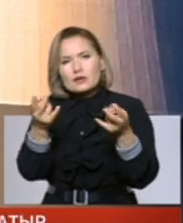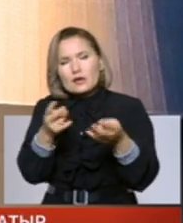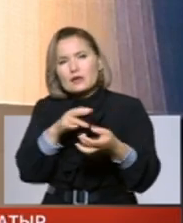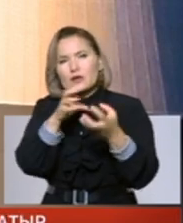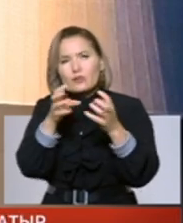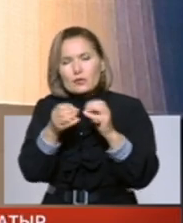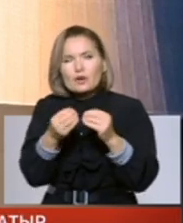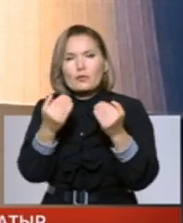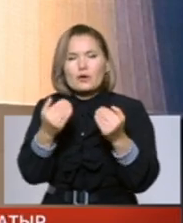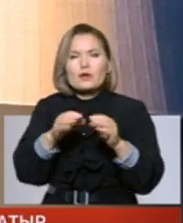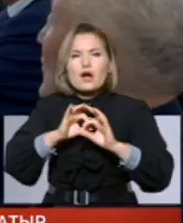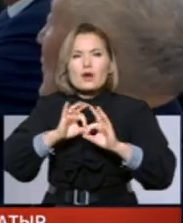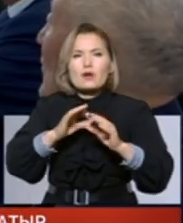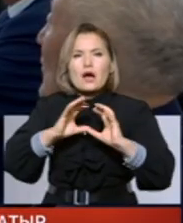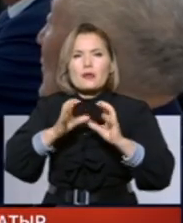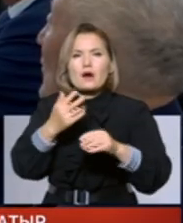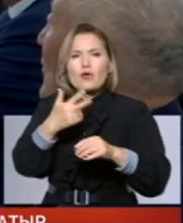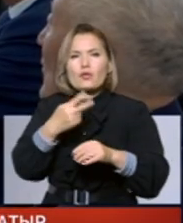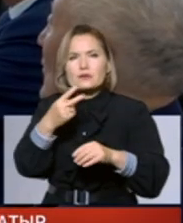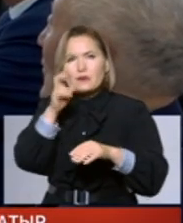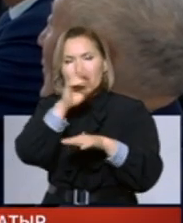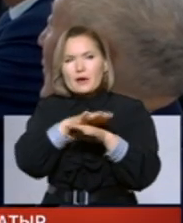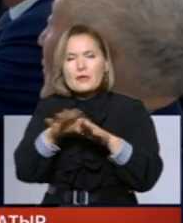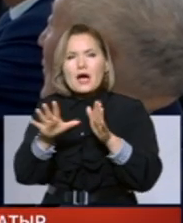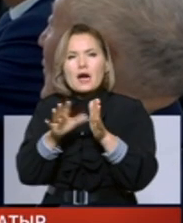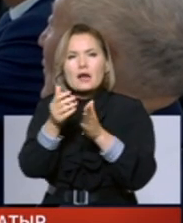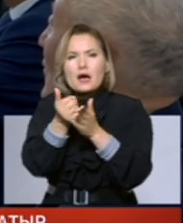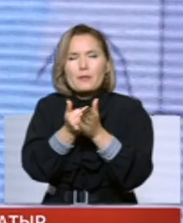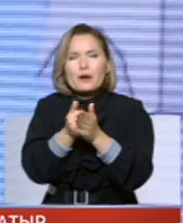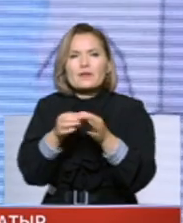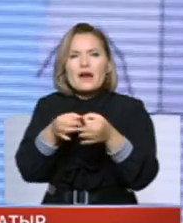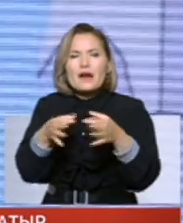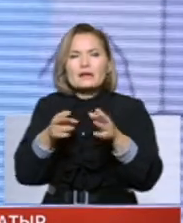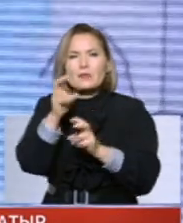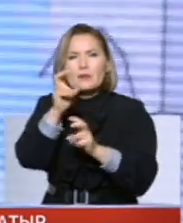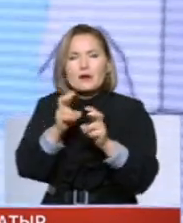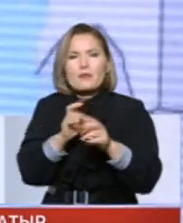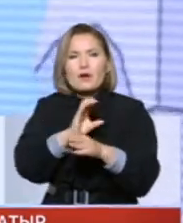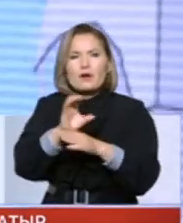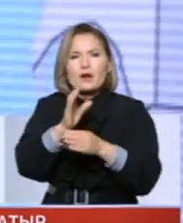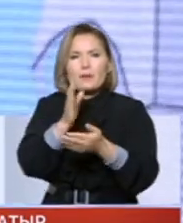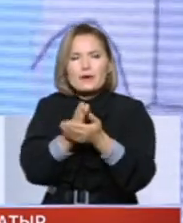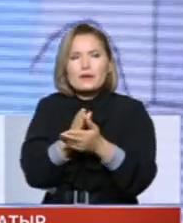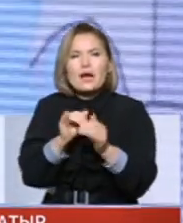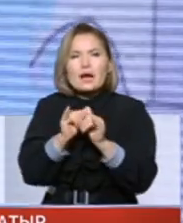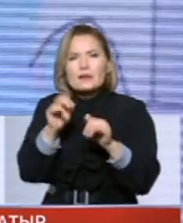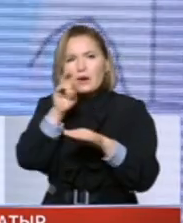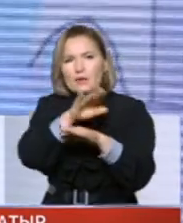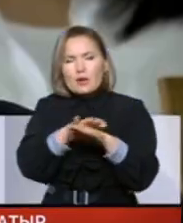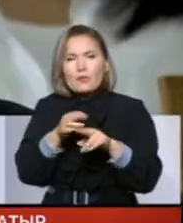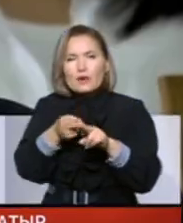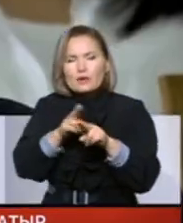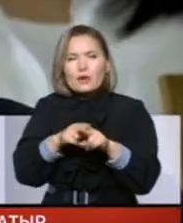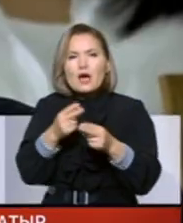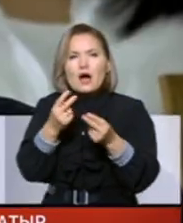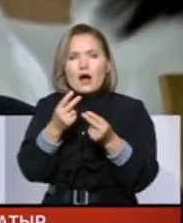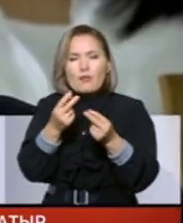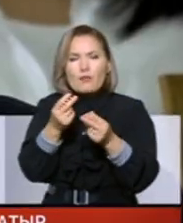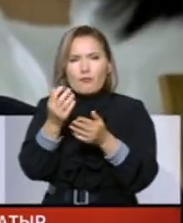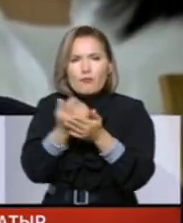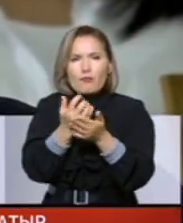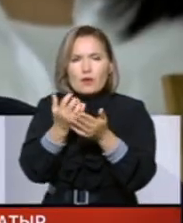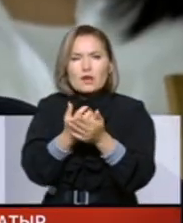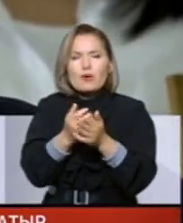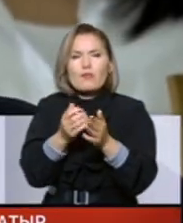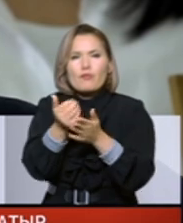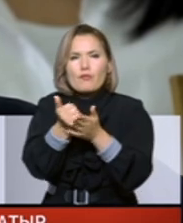тоқталды. Бүгінде әлемнің 32 мемлекеті электр қуатын атом станциялары арқылы өндіреді. Яғни дамыған елдер мұны тоқ көзін алудың ең